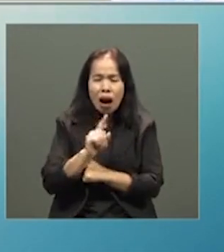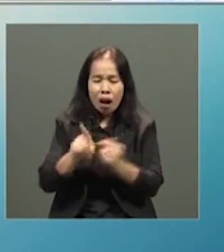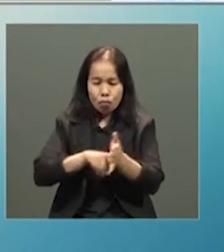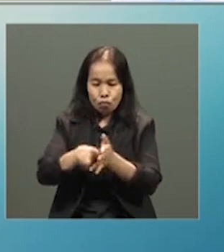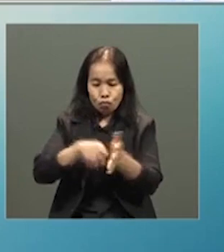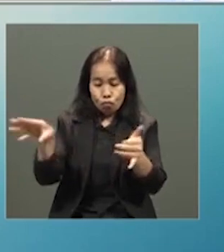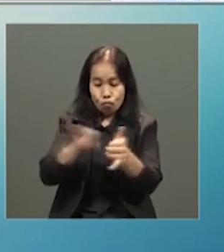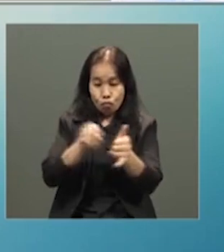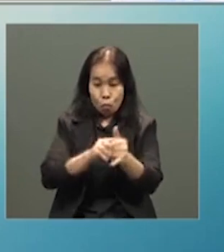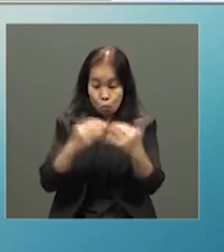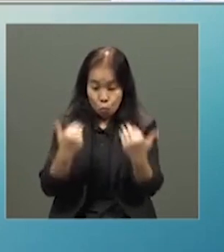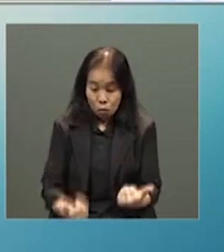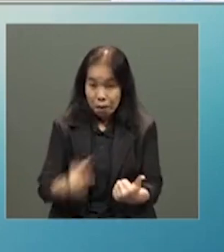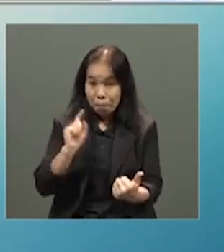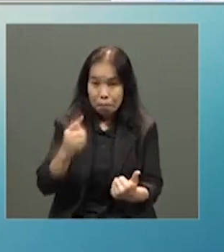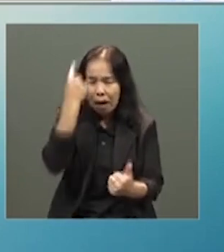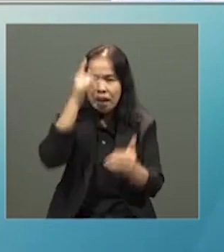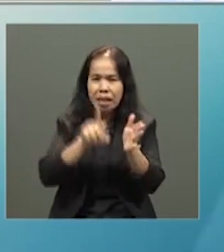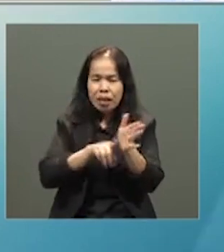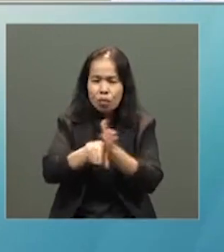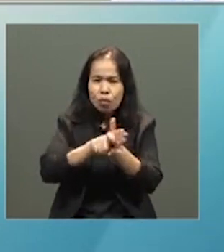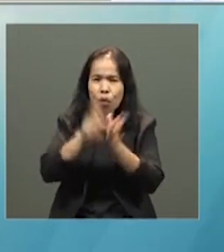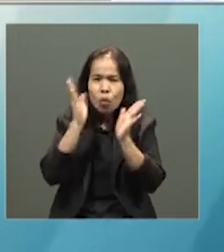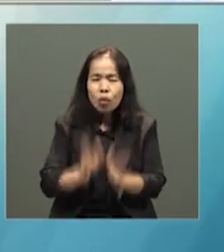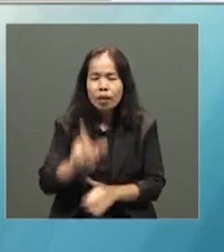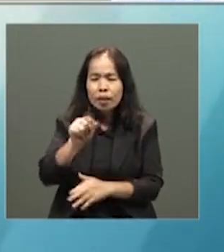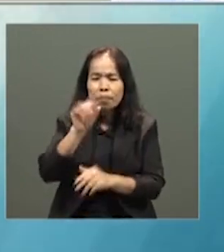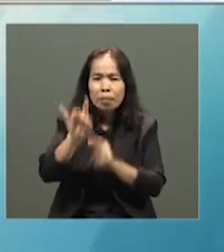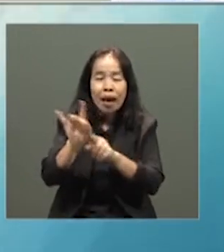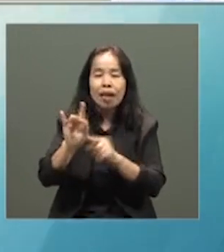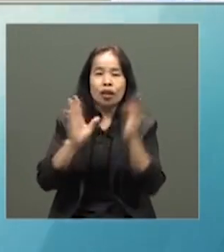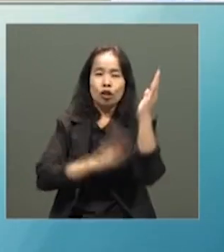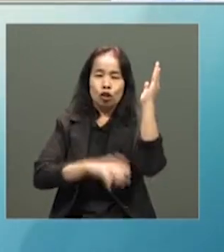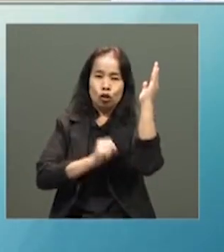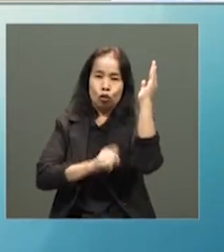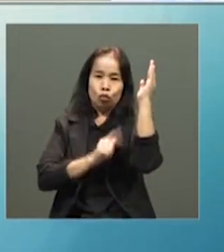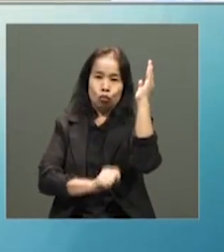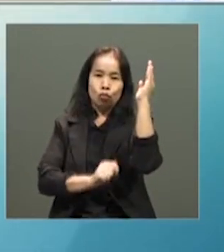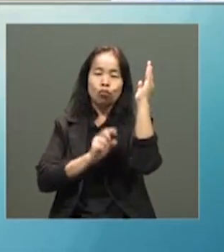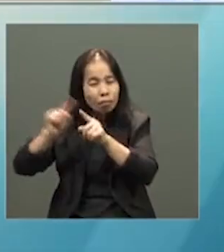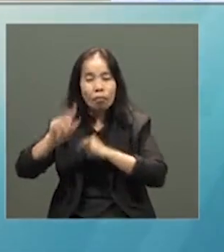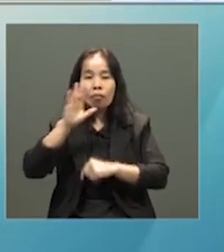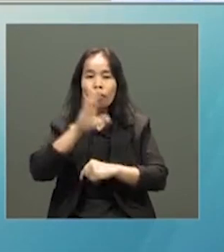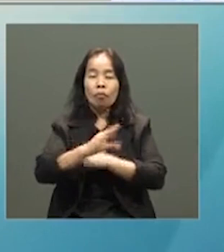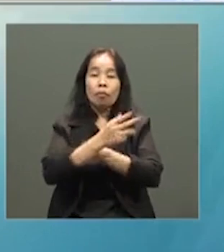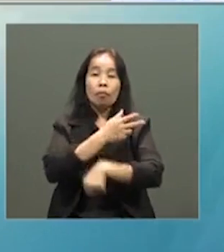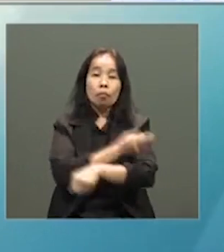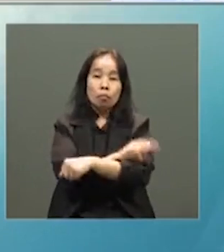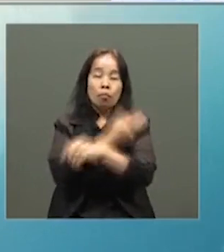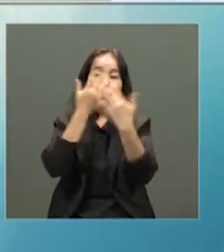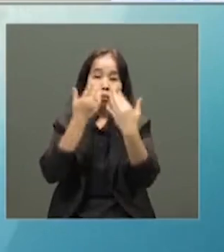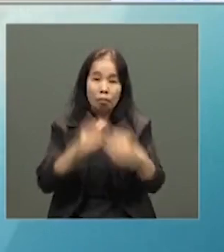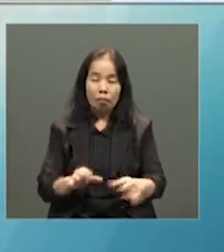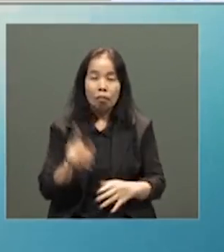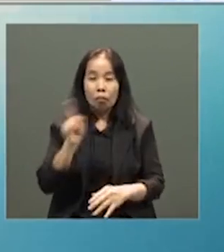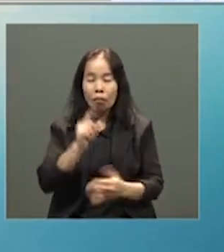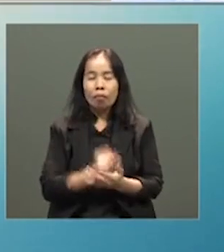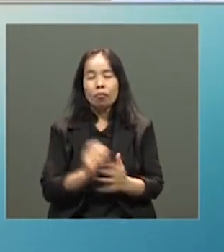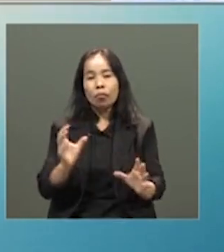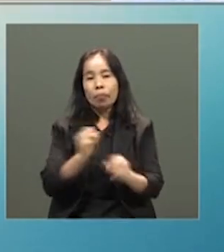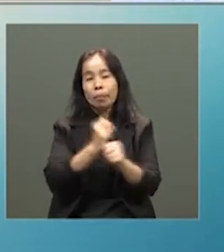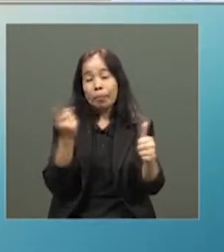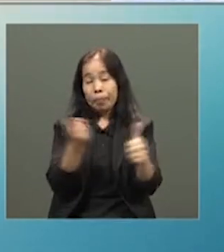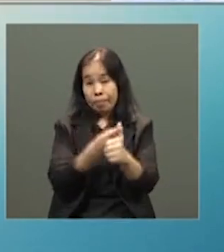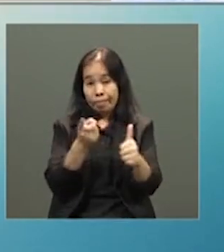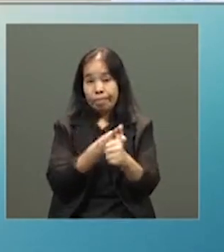ดเชื้อเลยหมายความว่าการตรวจแบบหวานไม่ได้ประสบความสำเร็จเสมอไป เราพบว่าการข้อที่1คือการติดตาม